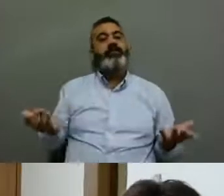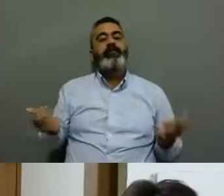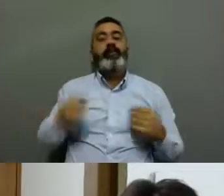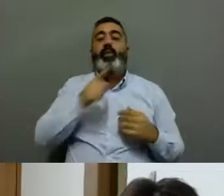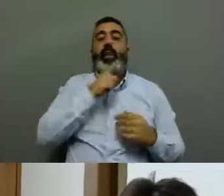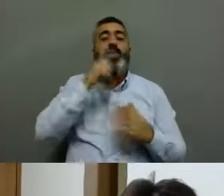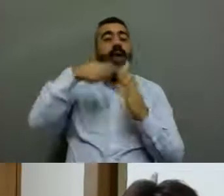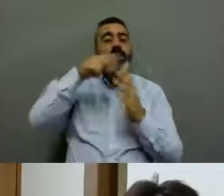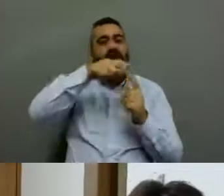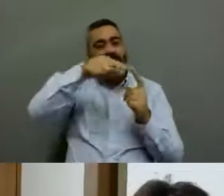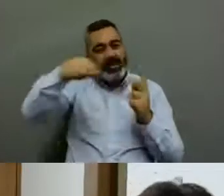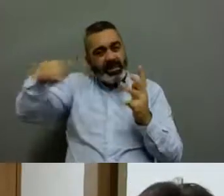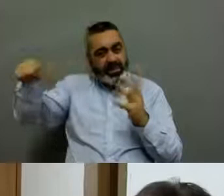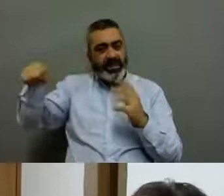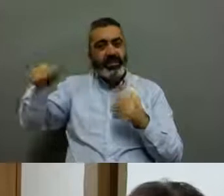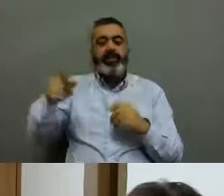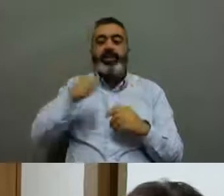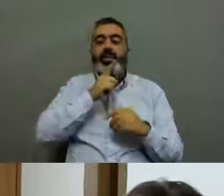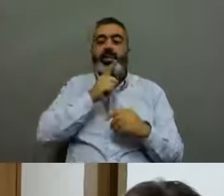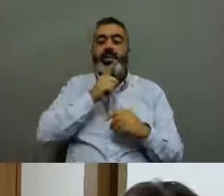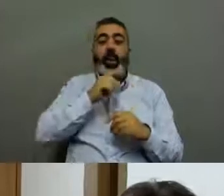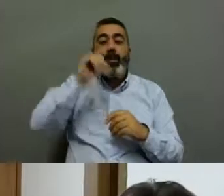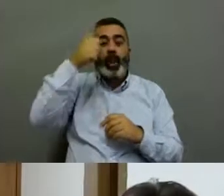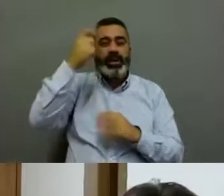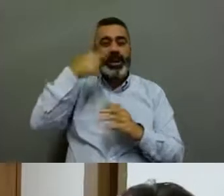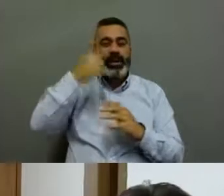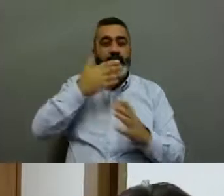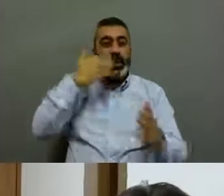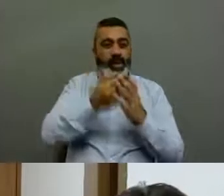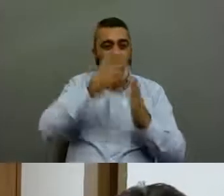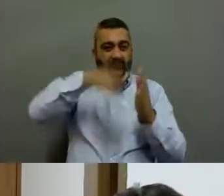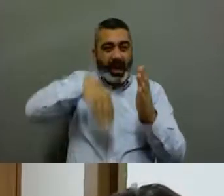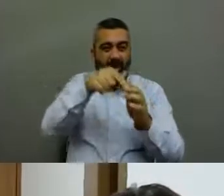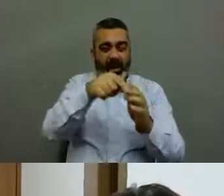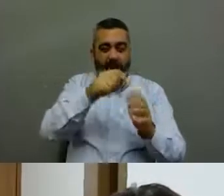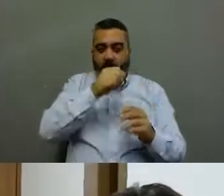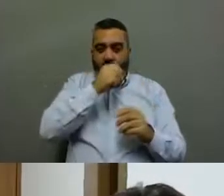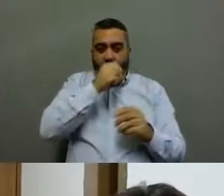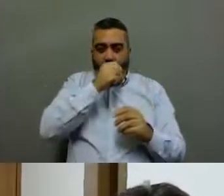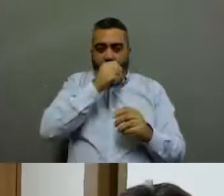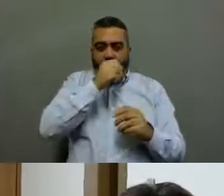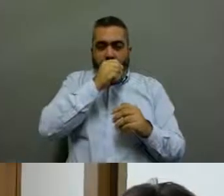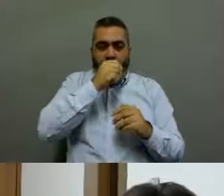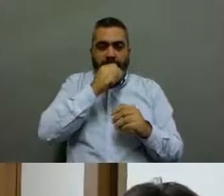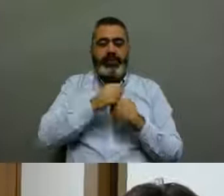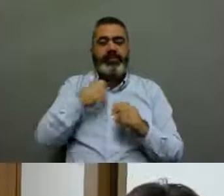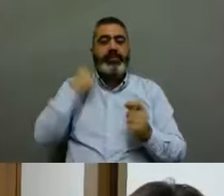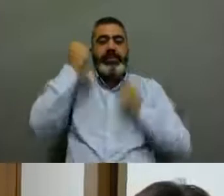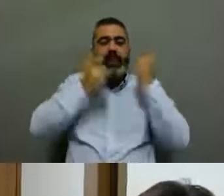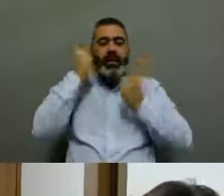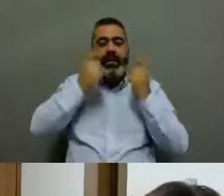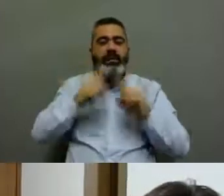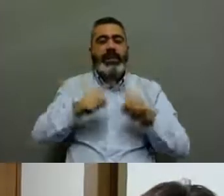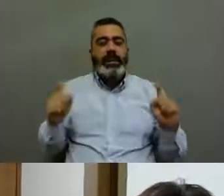και με το τέλος της πρώτης ταινίας ντοκιμαντέρ, σκέφτηκα ότι αυτή η συνεχής αλληλεπίδραση